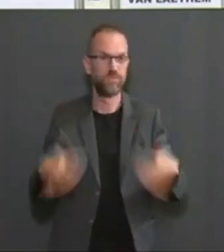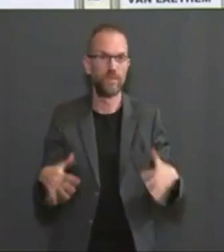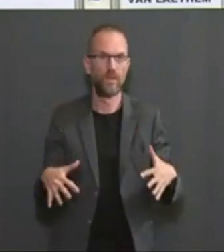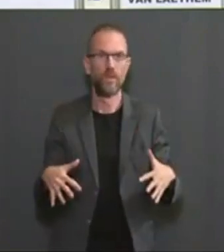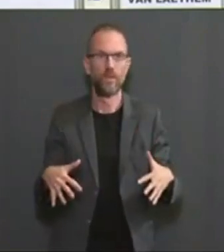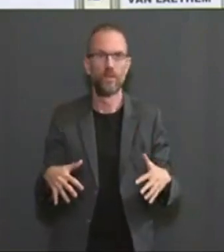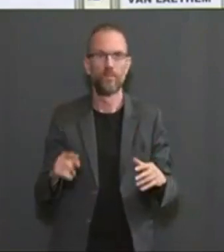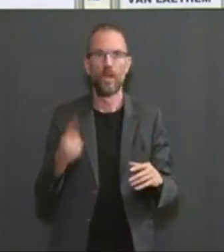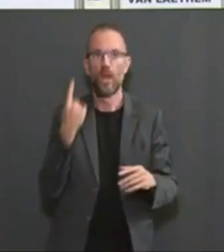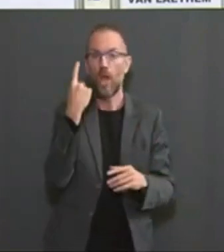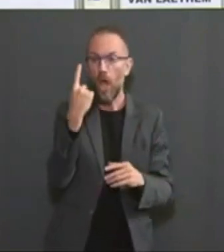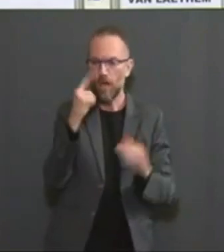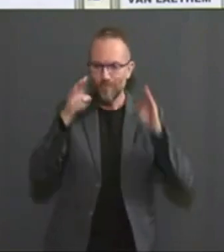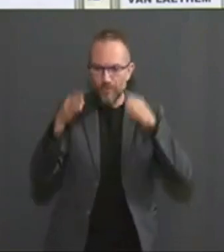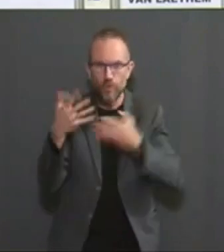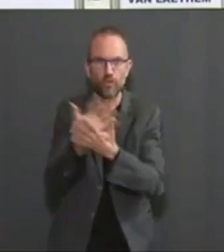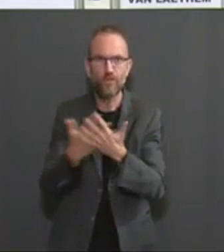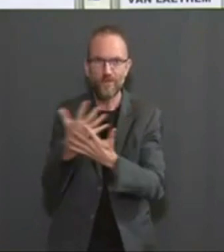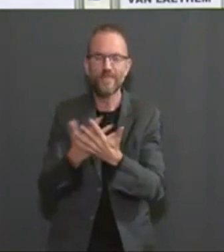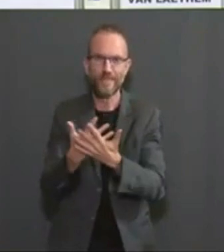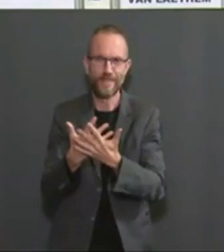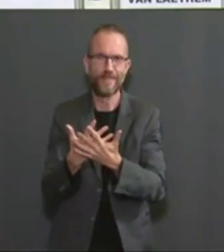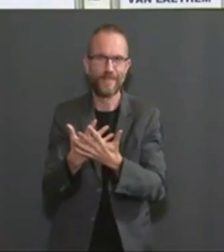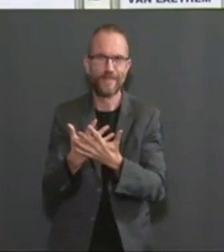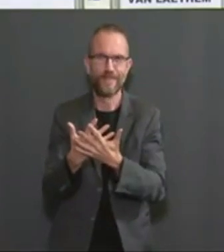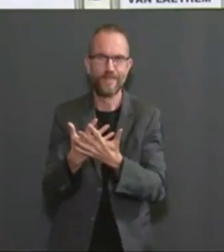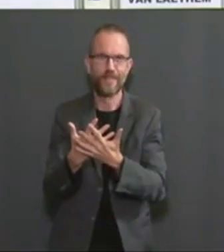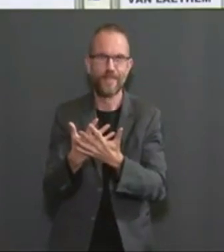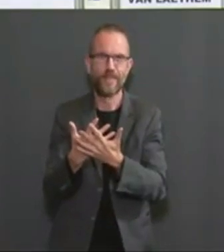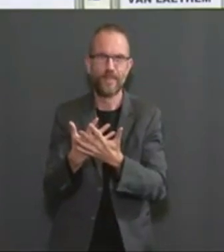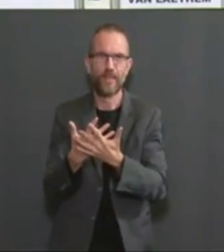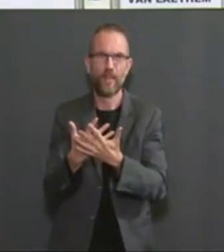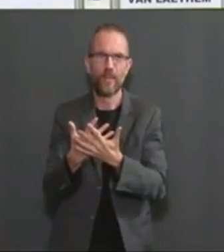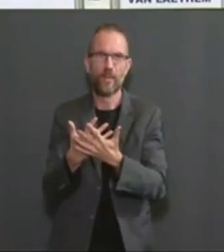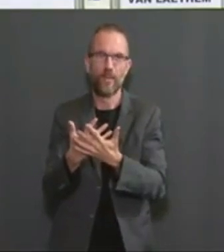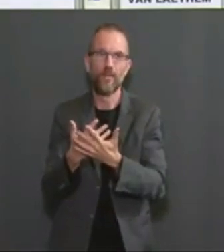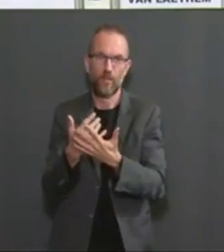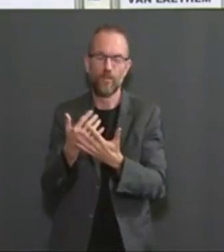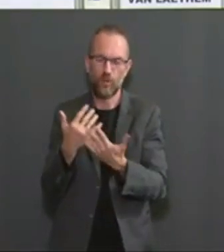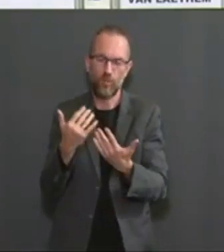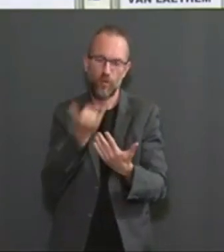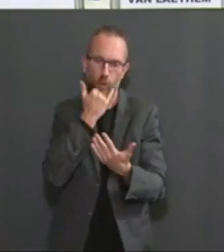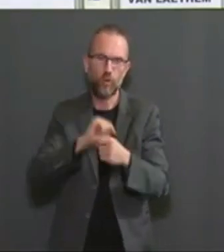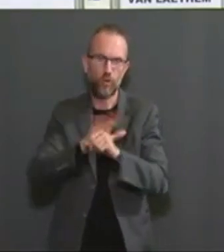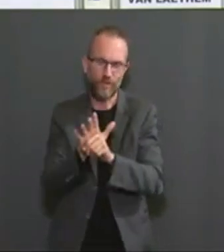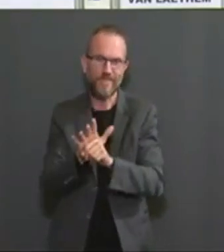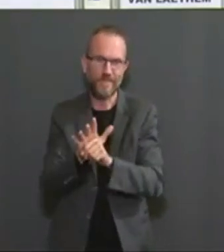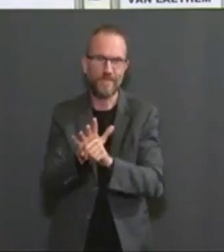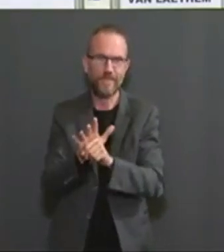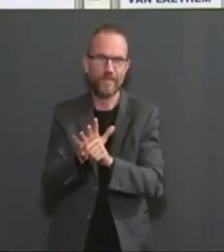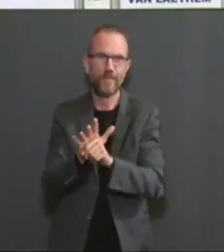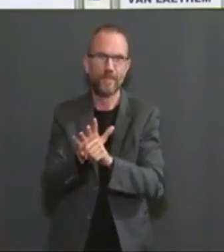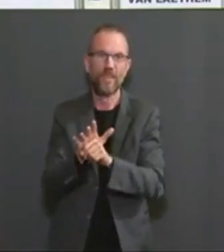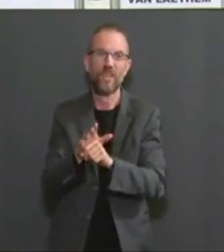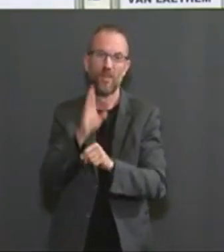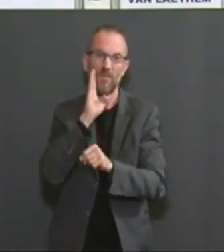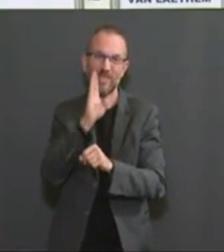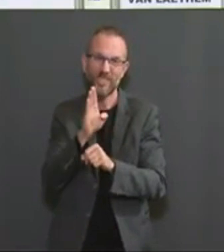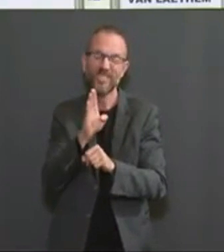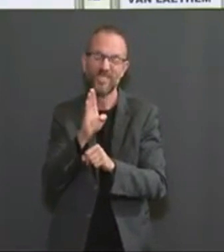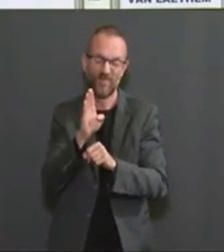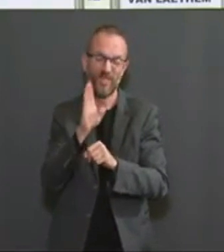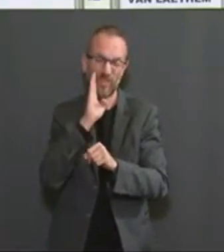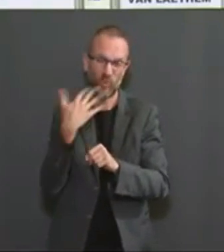décès désignés comme étant Covid-19, la Belgique reste avec la Tchéquie et depuis récemment